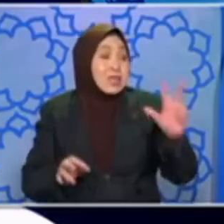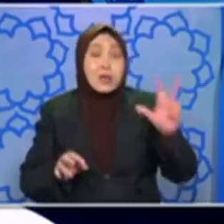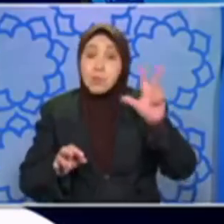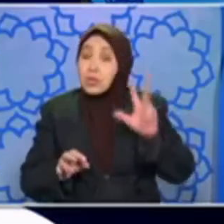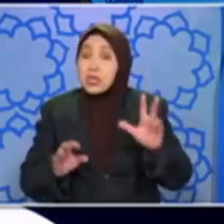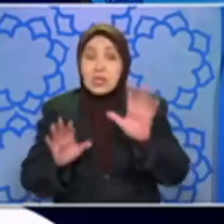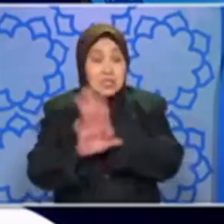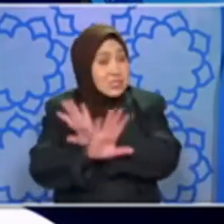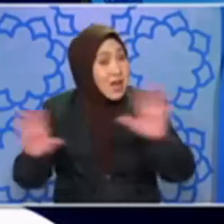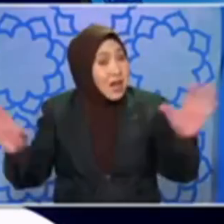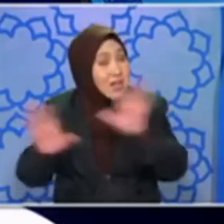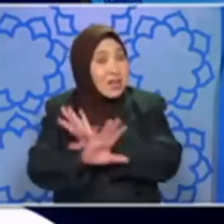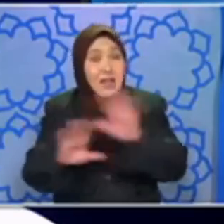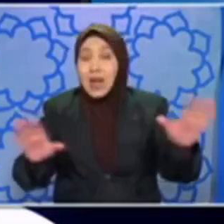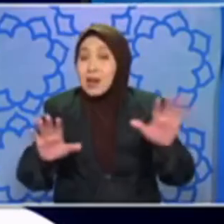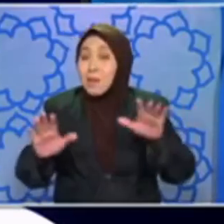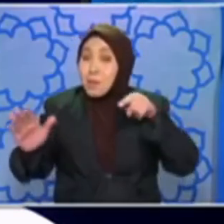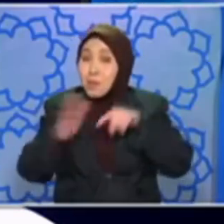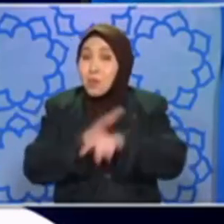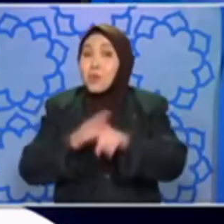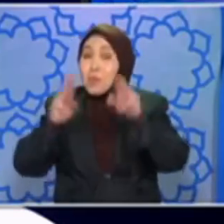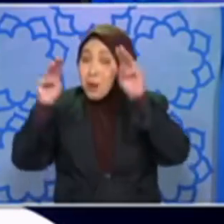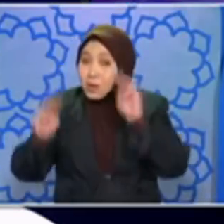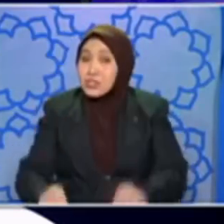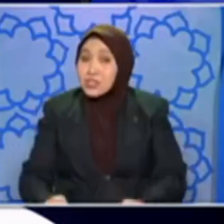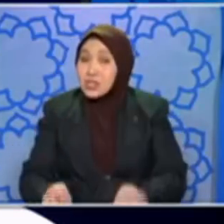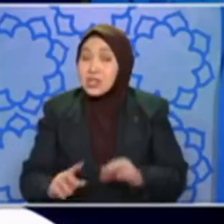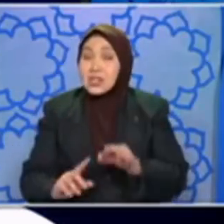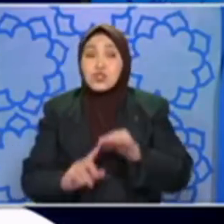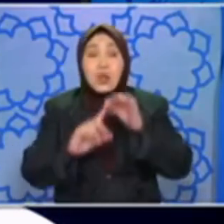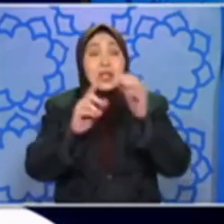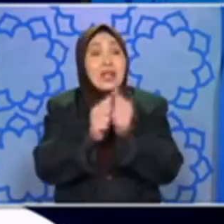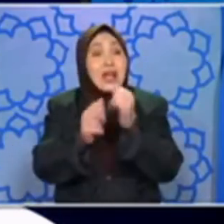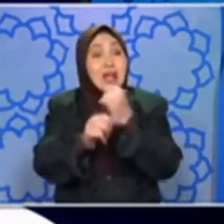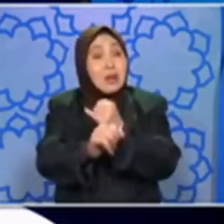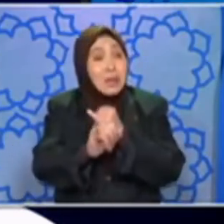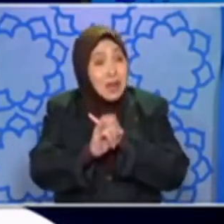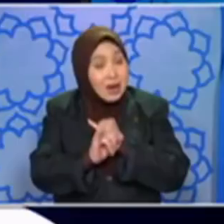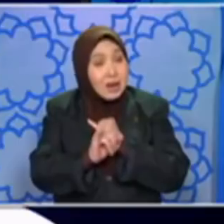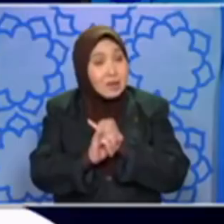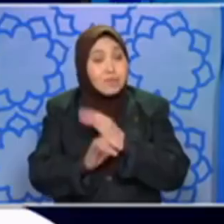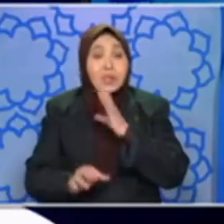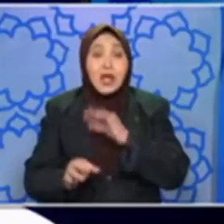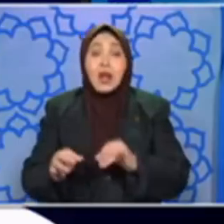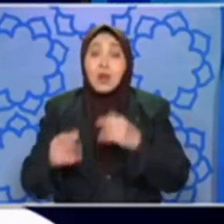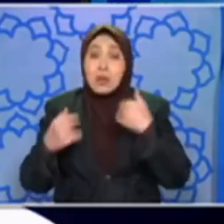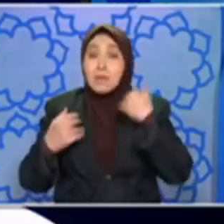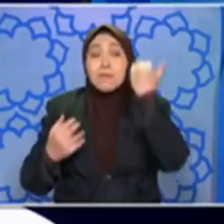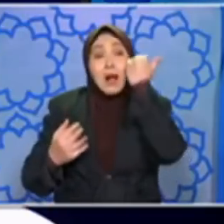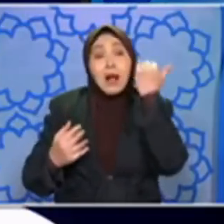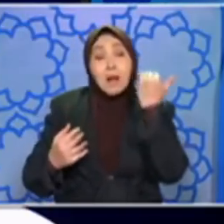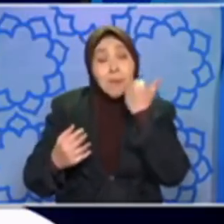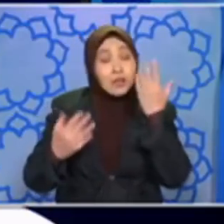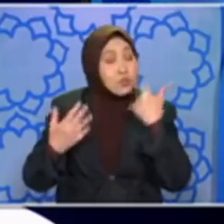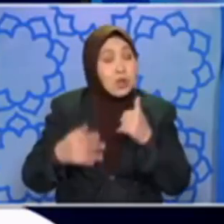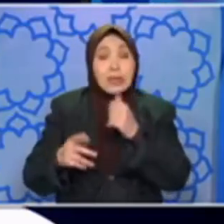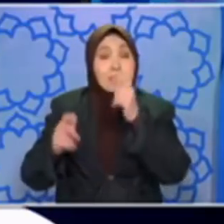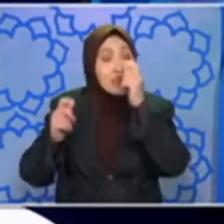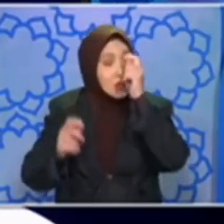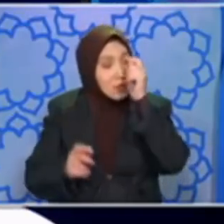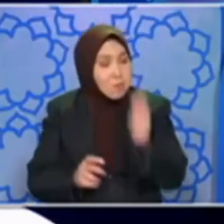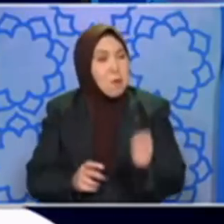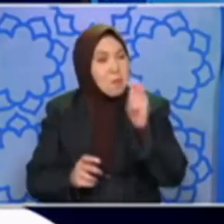bunuh sesuatu jiwa kecuali yang di dengan kebenaran. Kebenaran ni kalau di mahkamah ditentukan